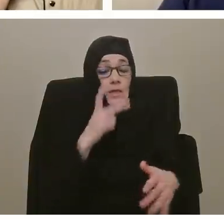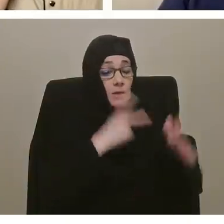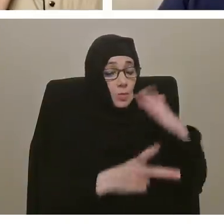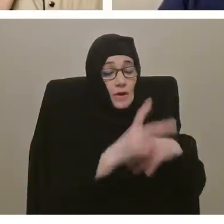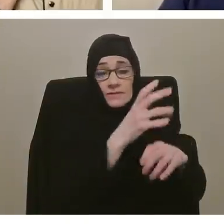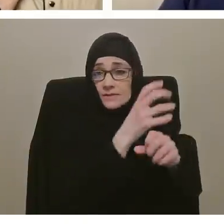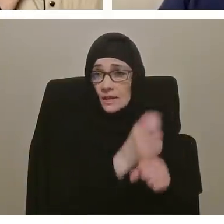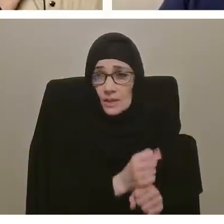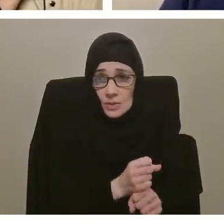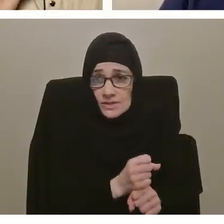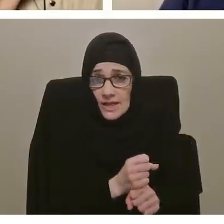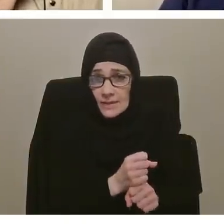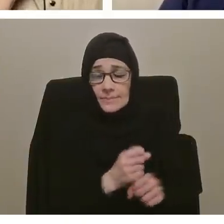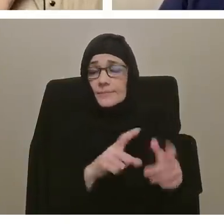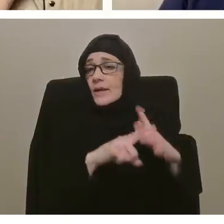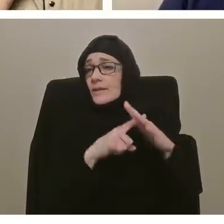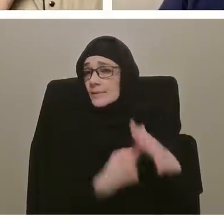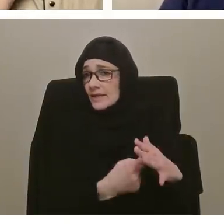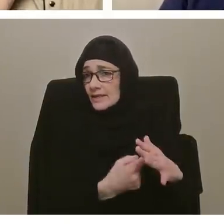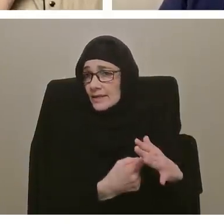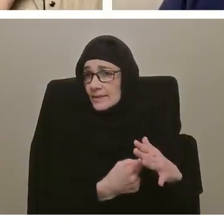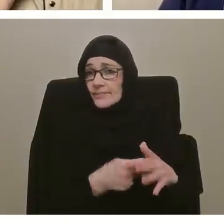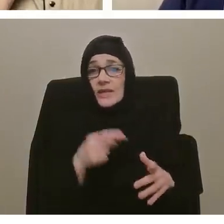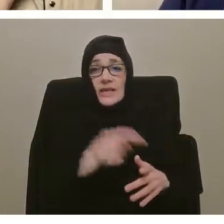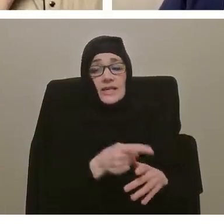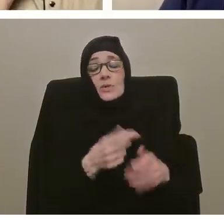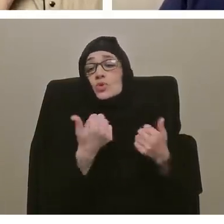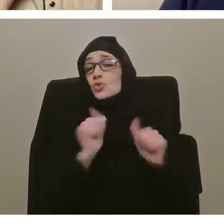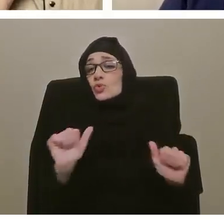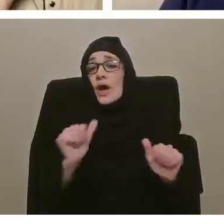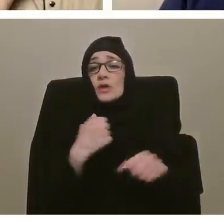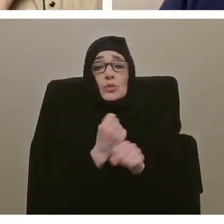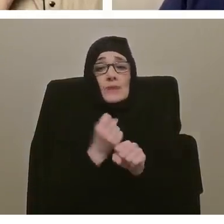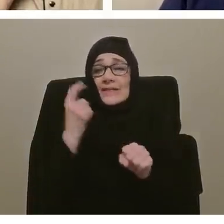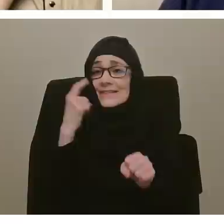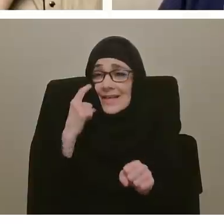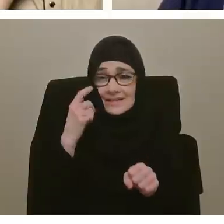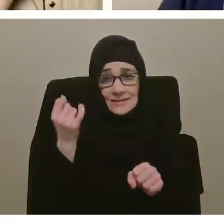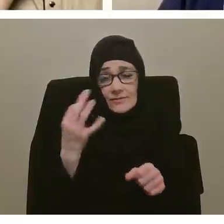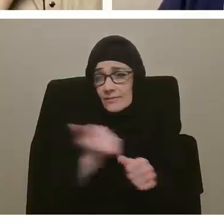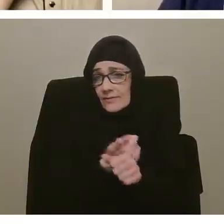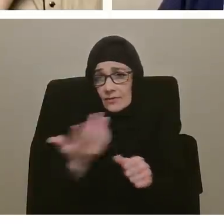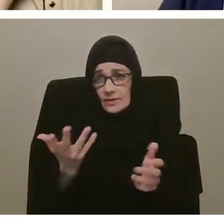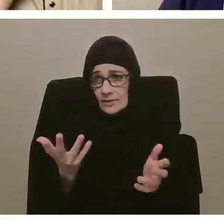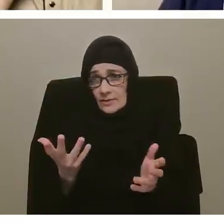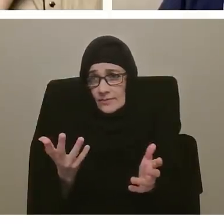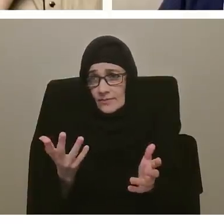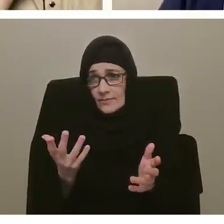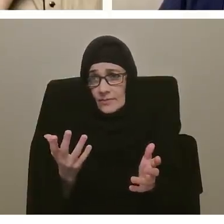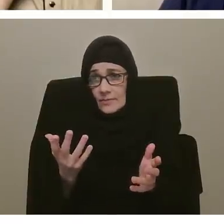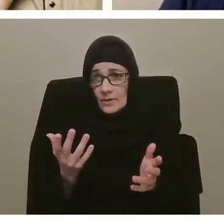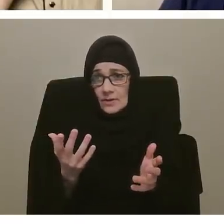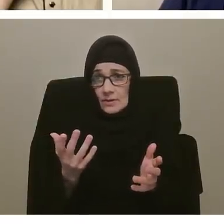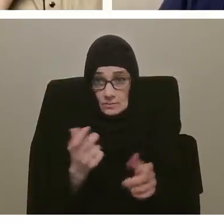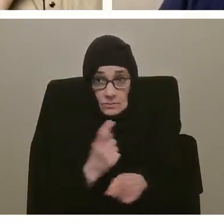Prophet ﷺ, initially, he was just trying to make sense of things. You know, was he not? Was it not the case, Mawlana? Was he not